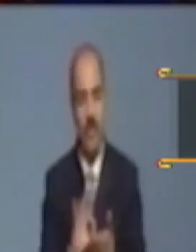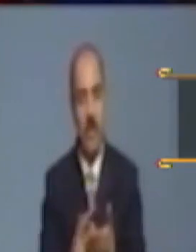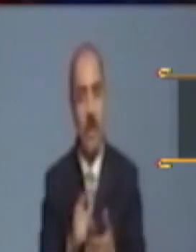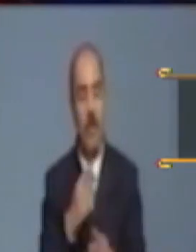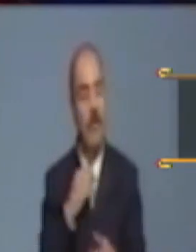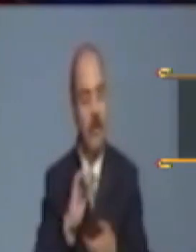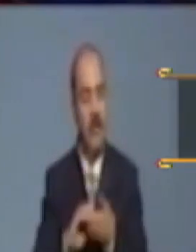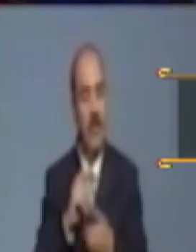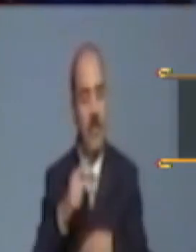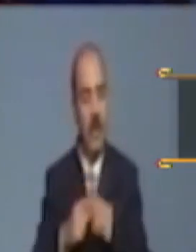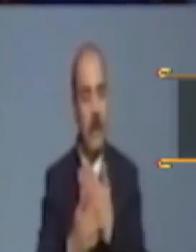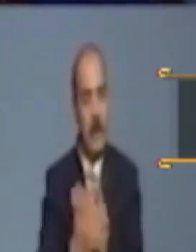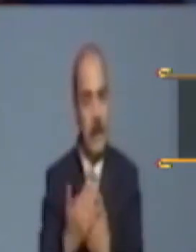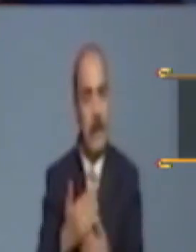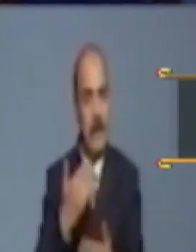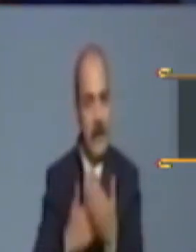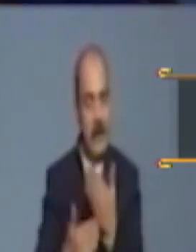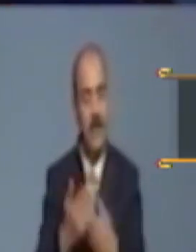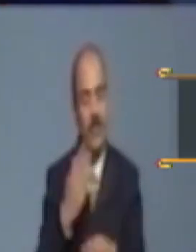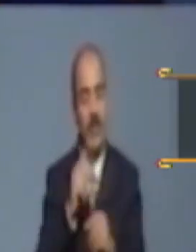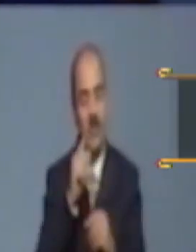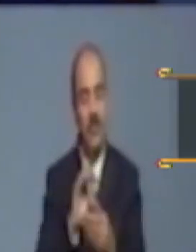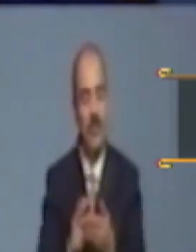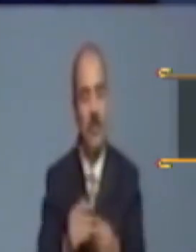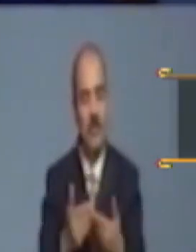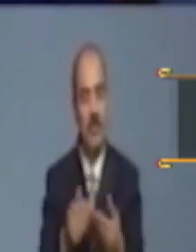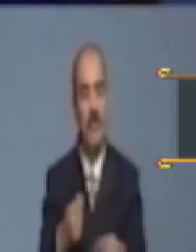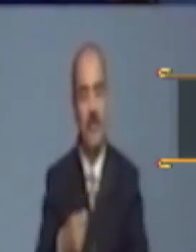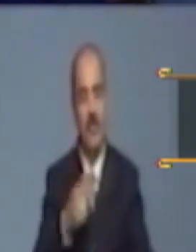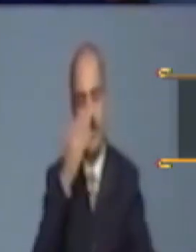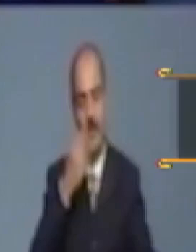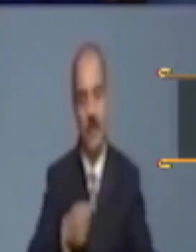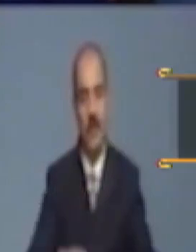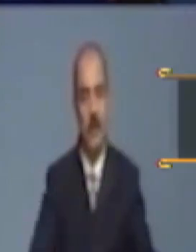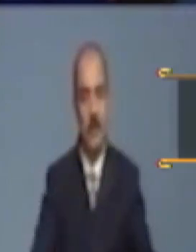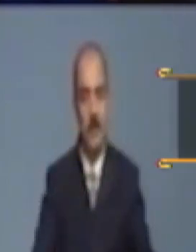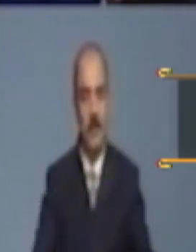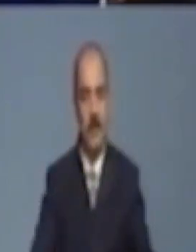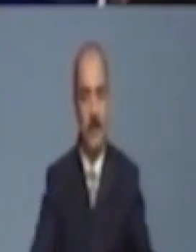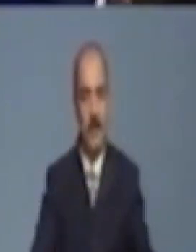دايما هيكون في منتجات جديدة وقيمة من الإنتاج الحربي. أي أوامر يا